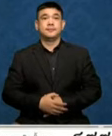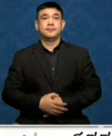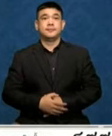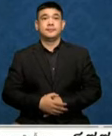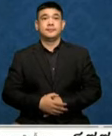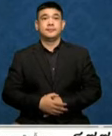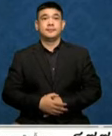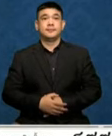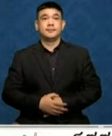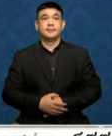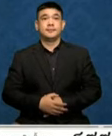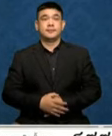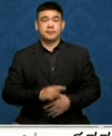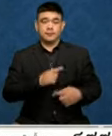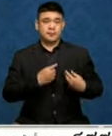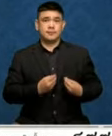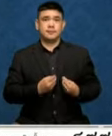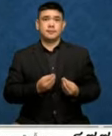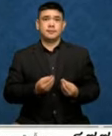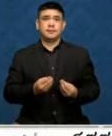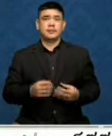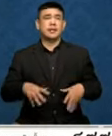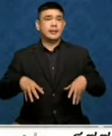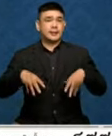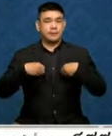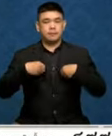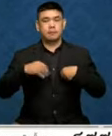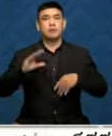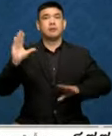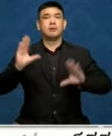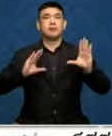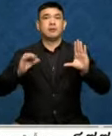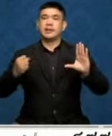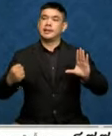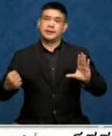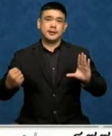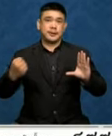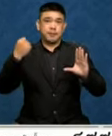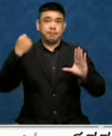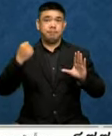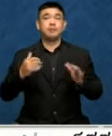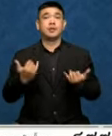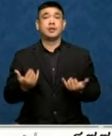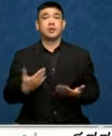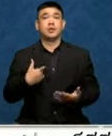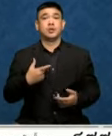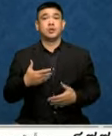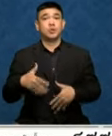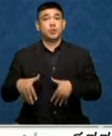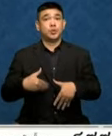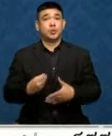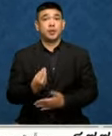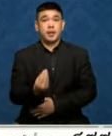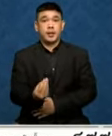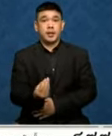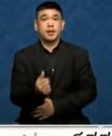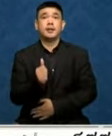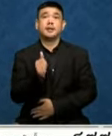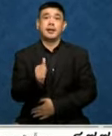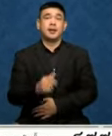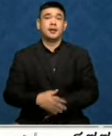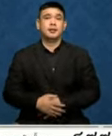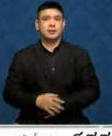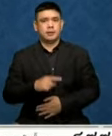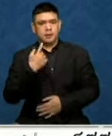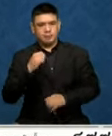และเต็มที่นะครับเพื่อให้ประชาธิปไตยของเรานี่มันเข้มแข็งเป็นที่พึ่งของประชาชนทำให้คนที่